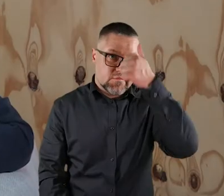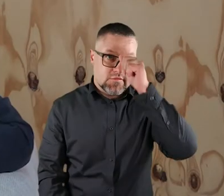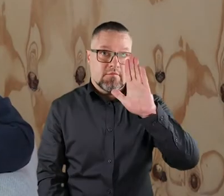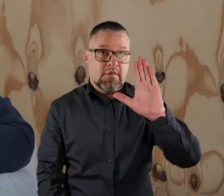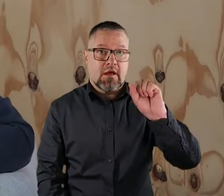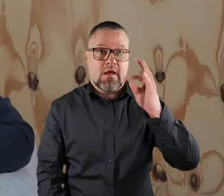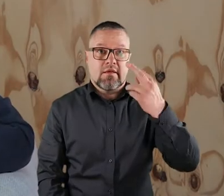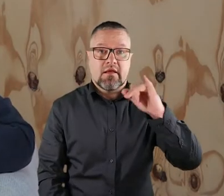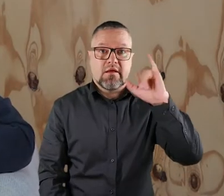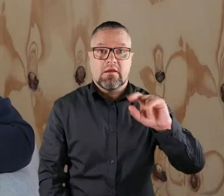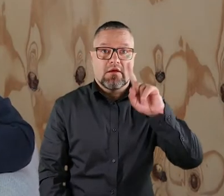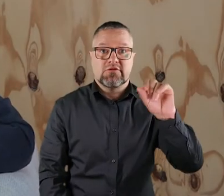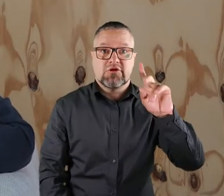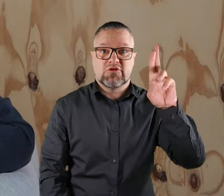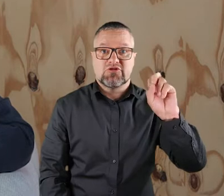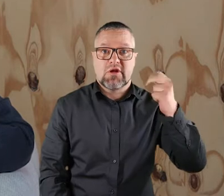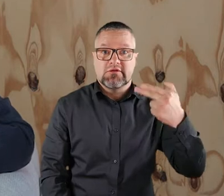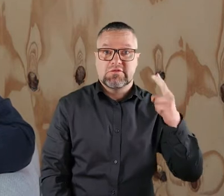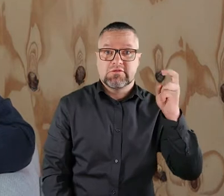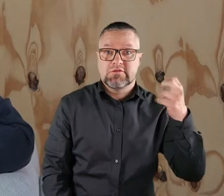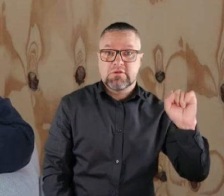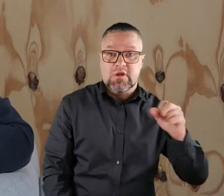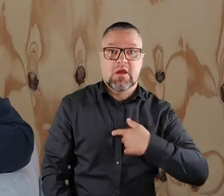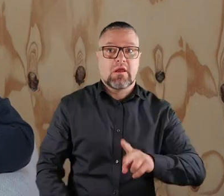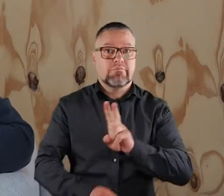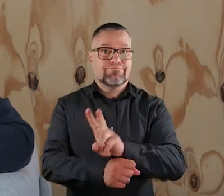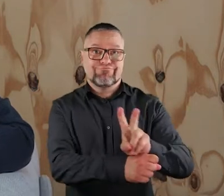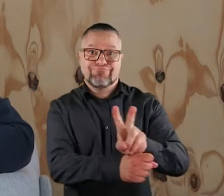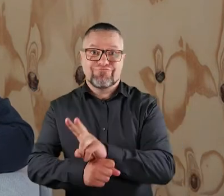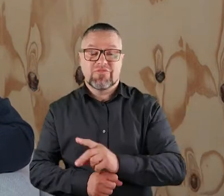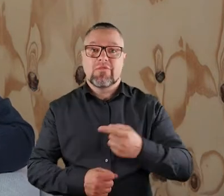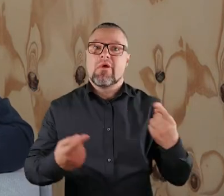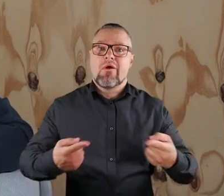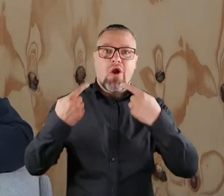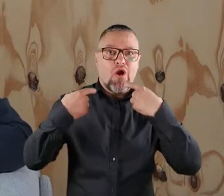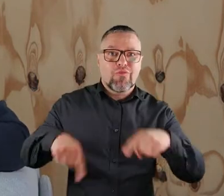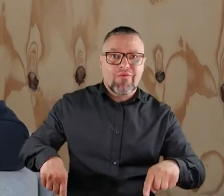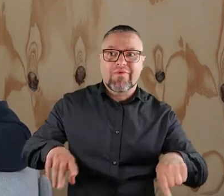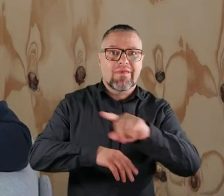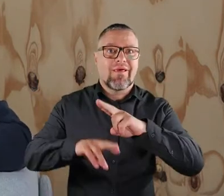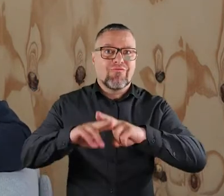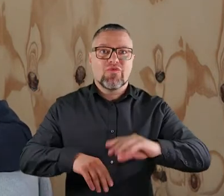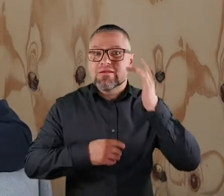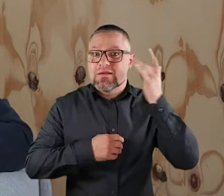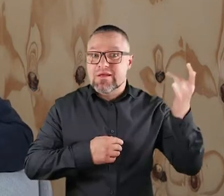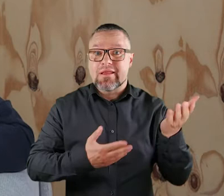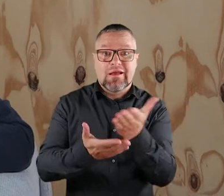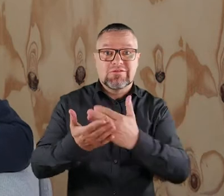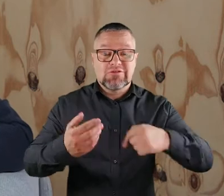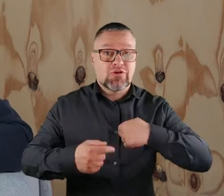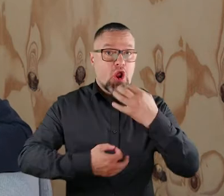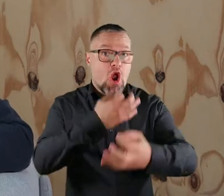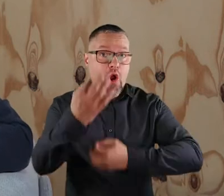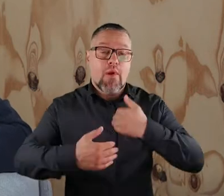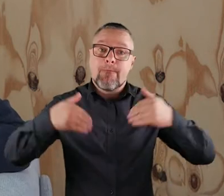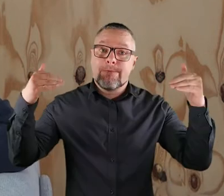Ja nazywam się Beata Jeziorzańska, jestem w Fundacji Koordynatorem do spraw Public Relations i w tej części opowiem